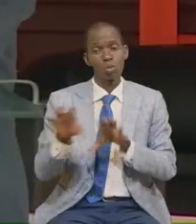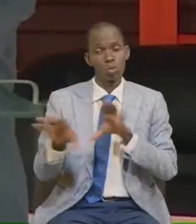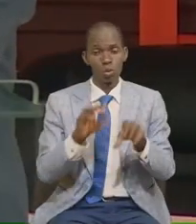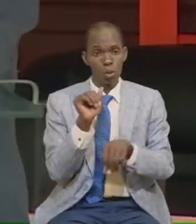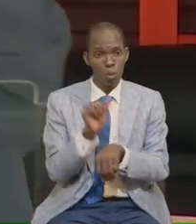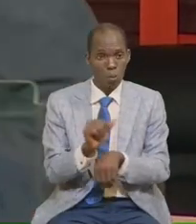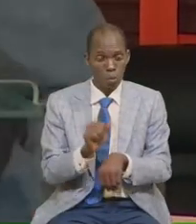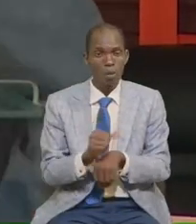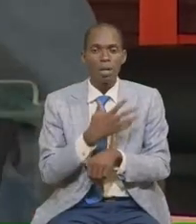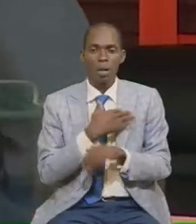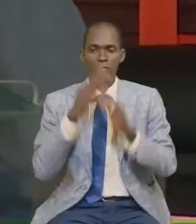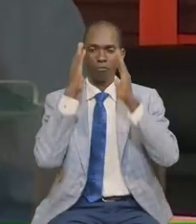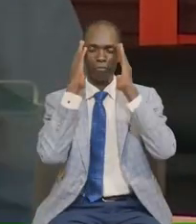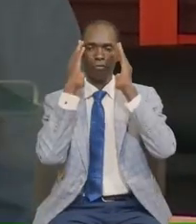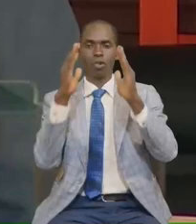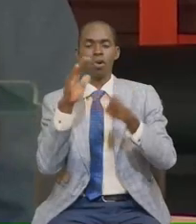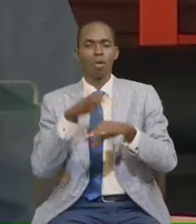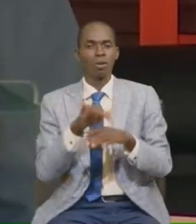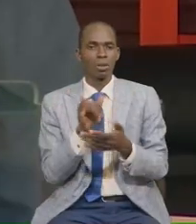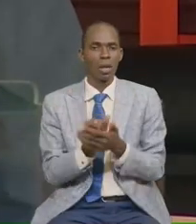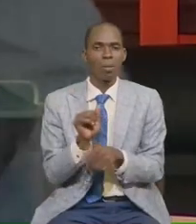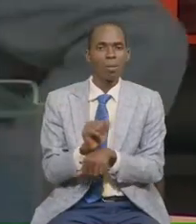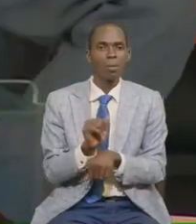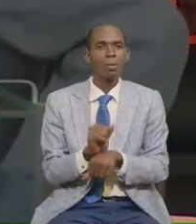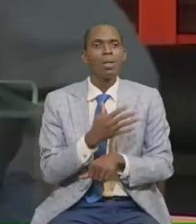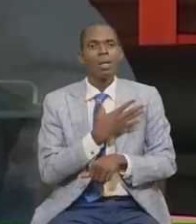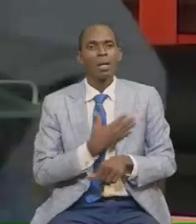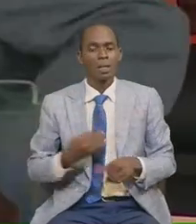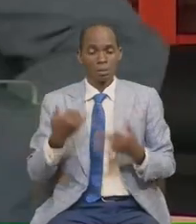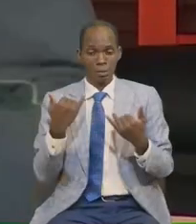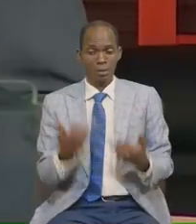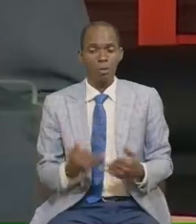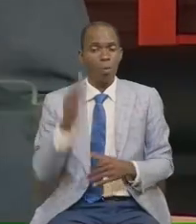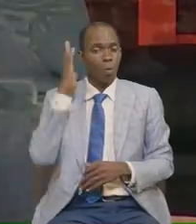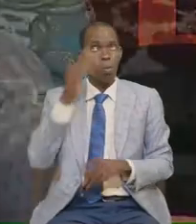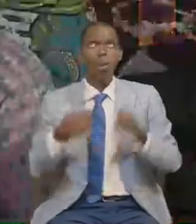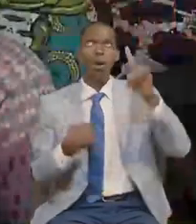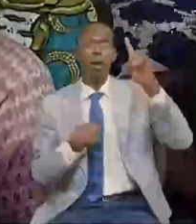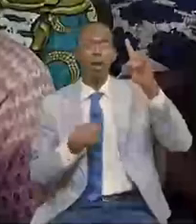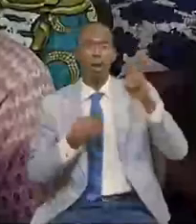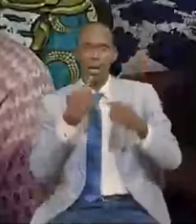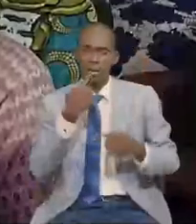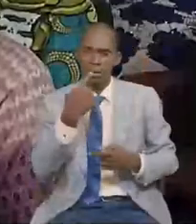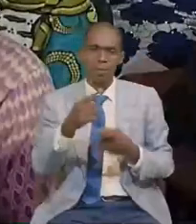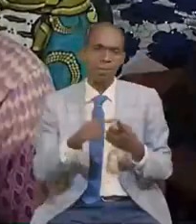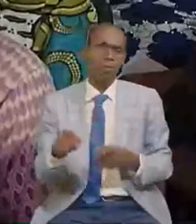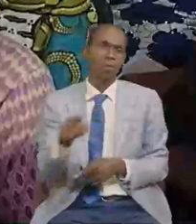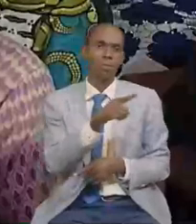cela. Alors je leur dirai ouvertement, je ne vous ai jamais